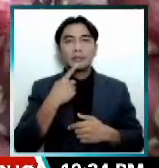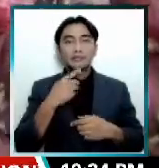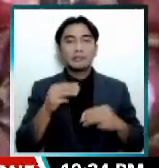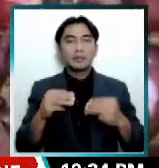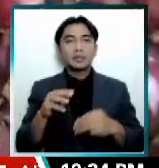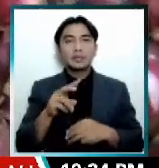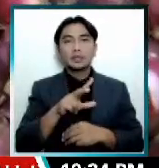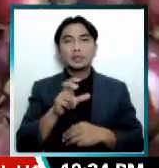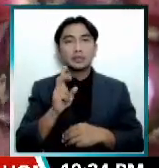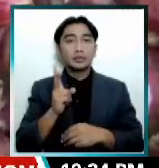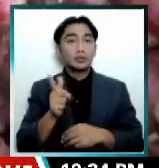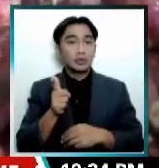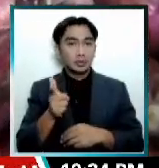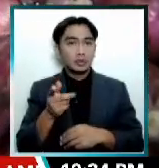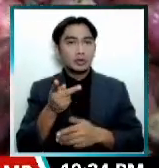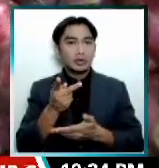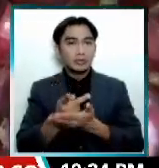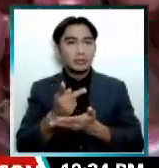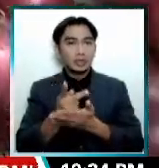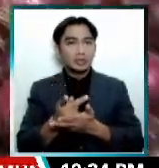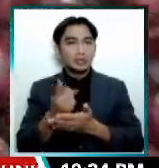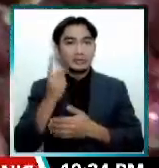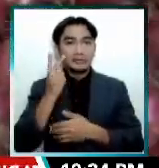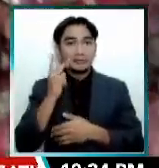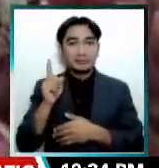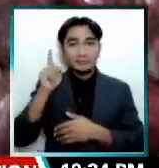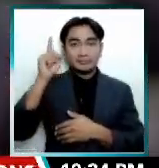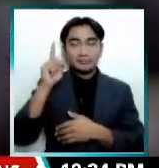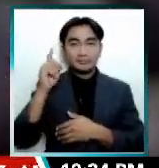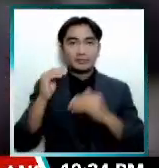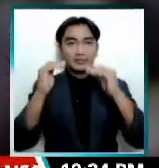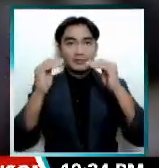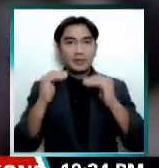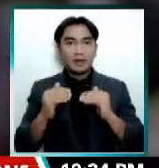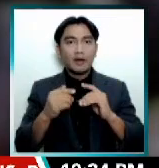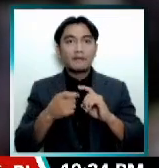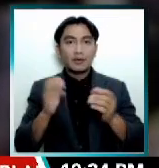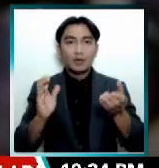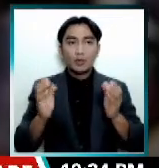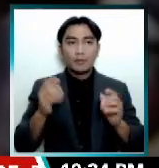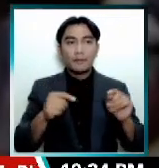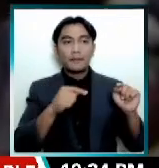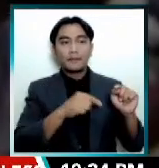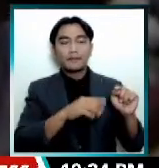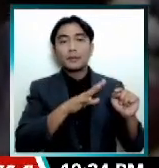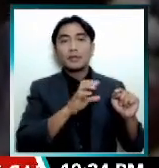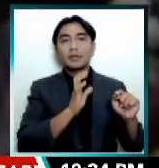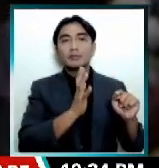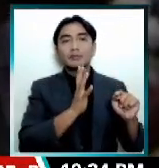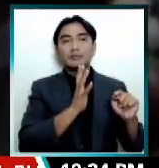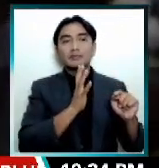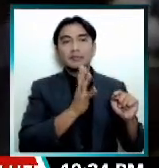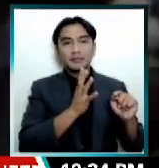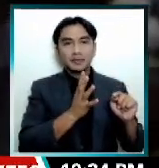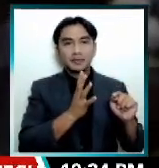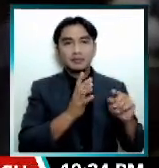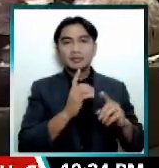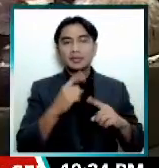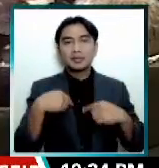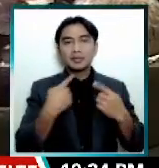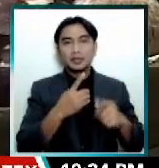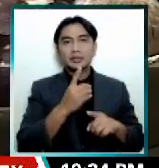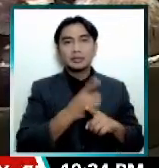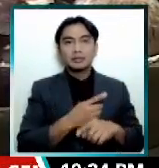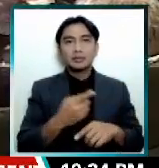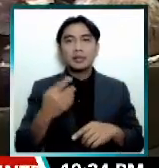kada kilo ng pulang sibuyas. Mula yan sa 550 pesos noong Disyembre. Kaya ang ilang wholesaler, masaya